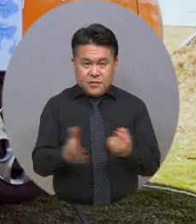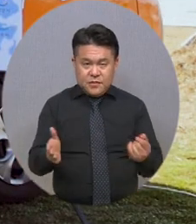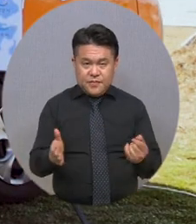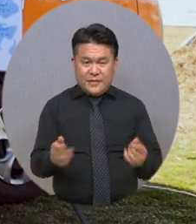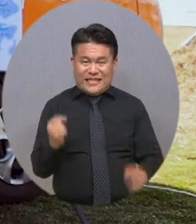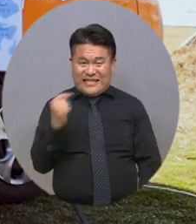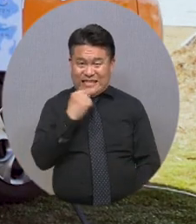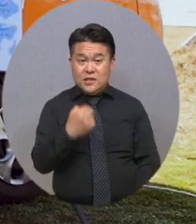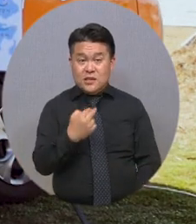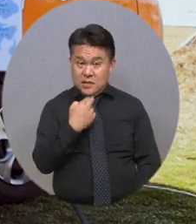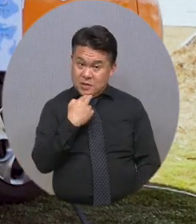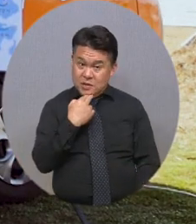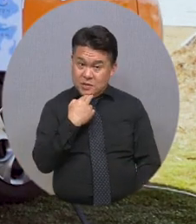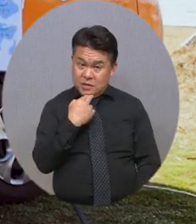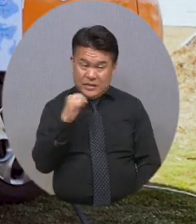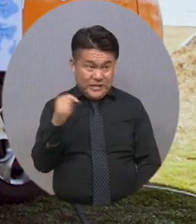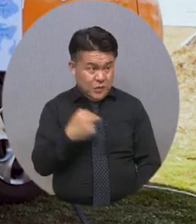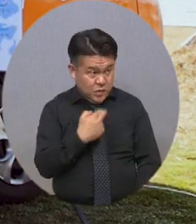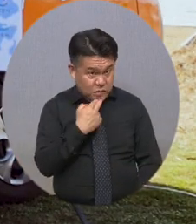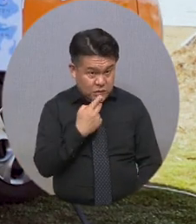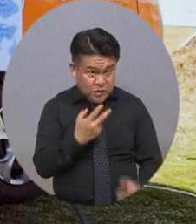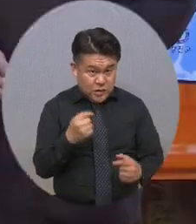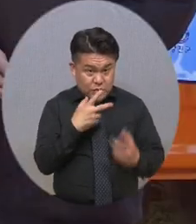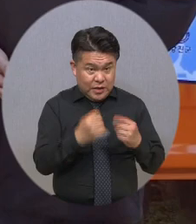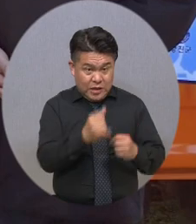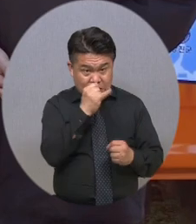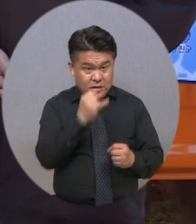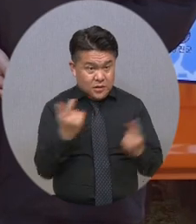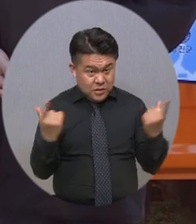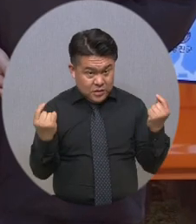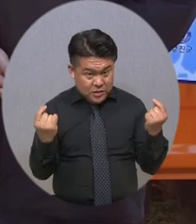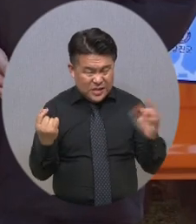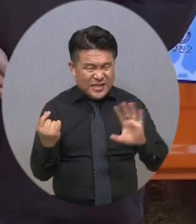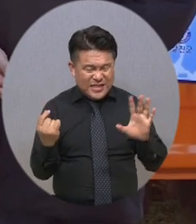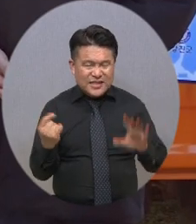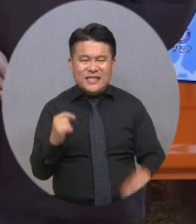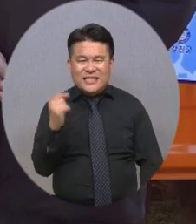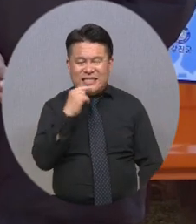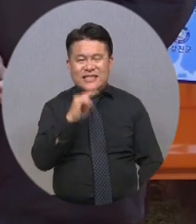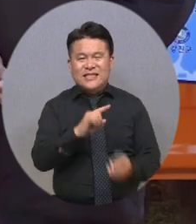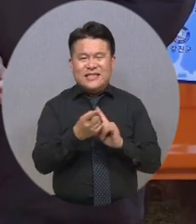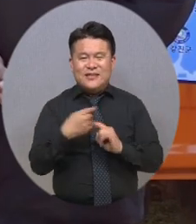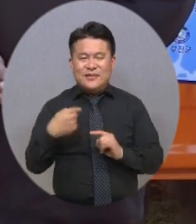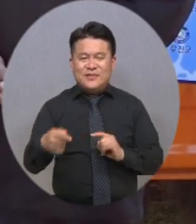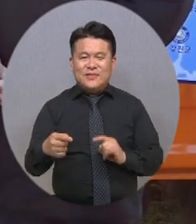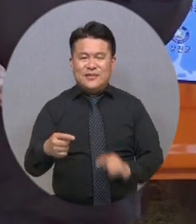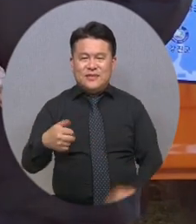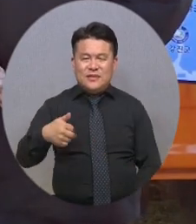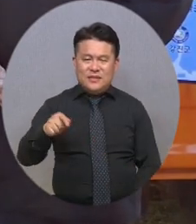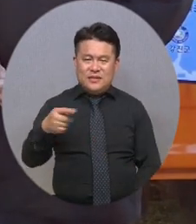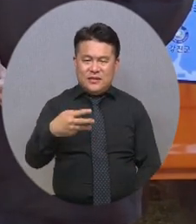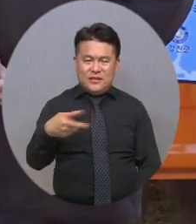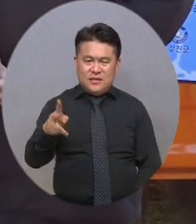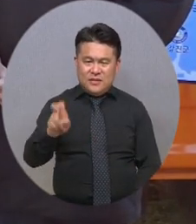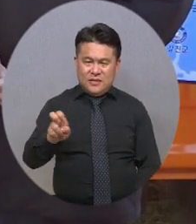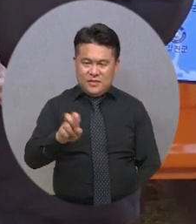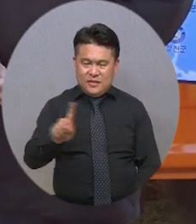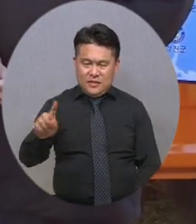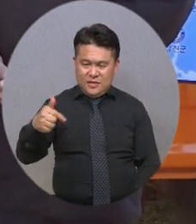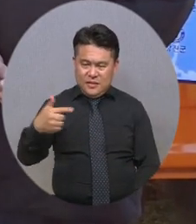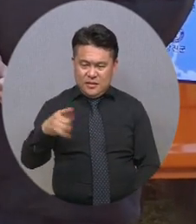거다. 소금을 많이 넣으면은 똑같지 않느냐. 우리가 짠맛을 보완하는 게 칼륨하고